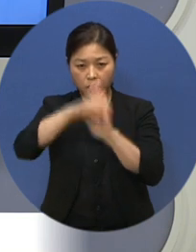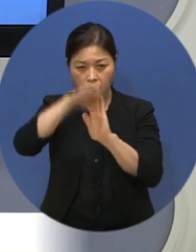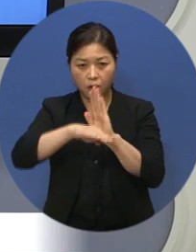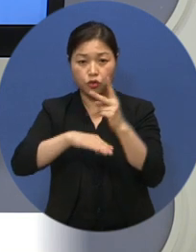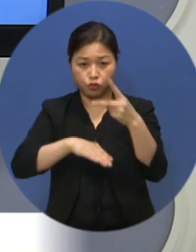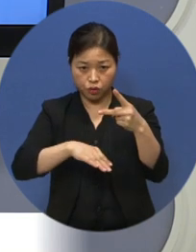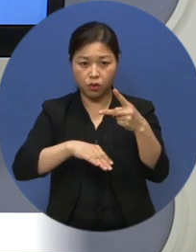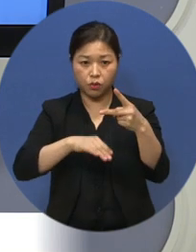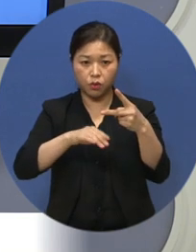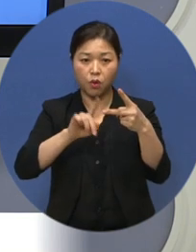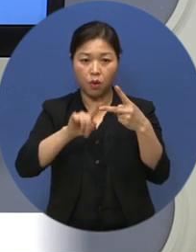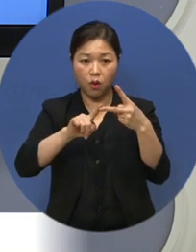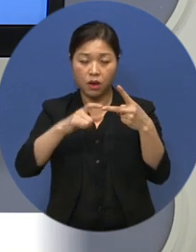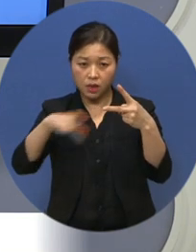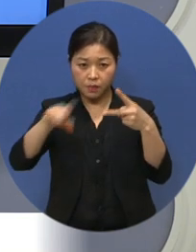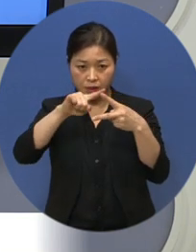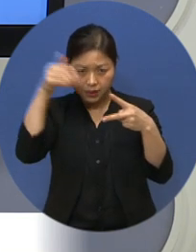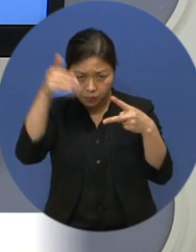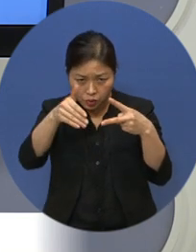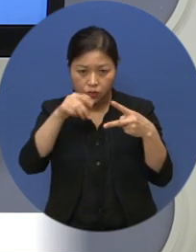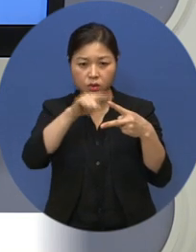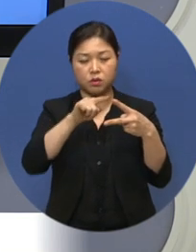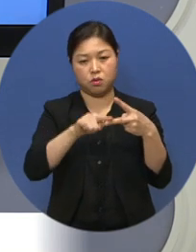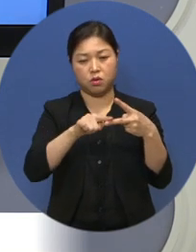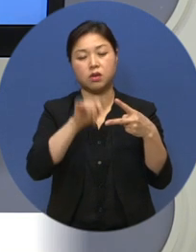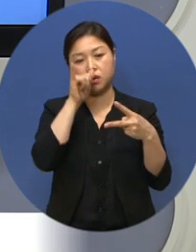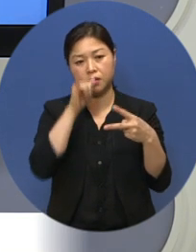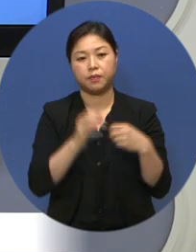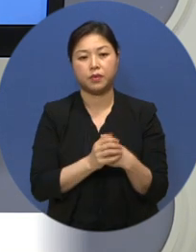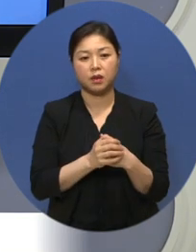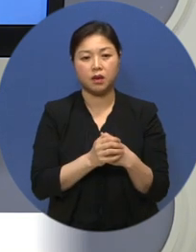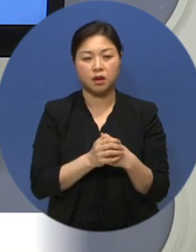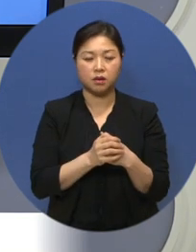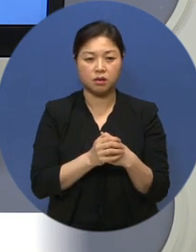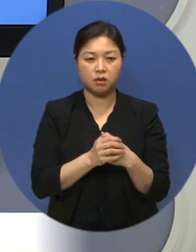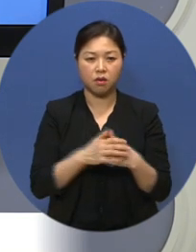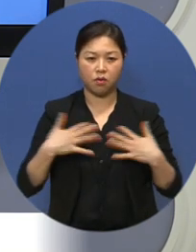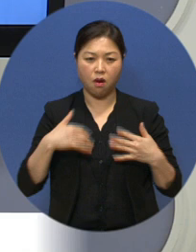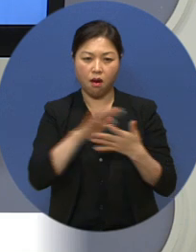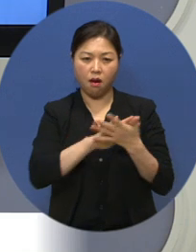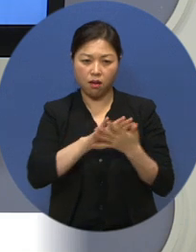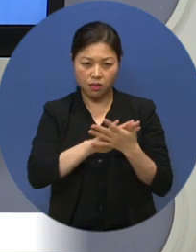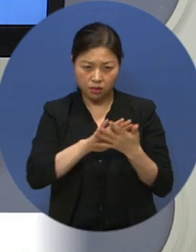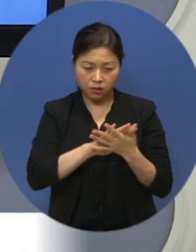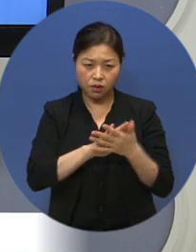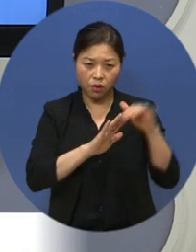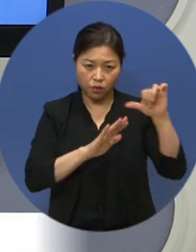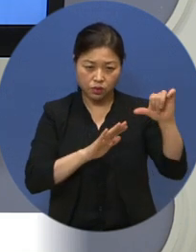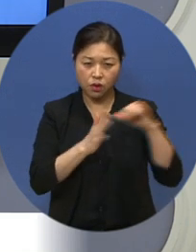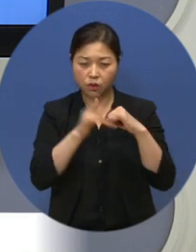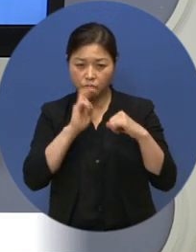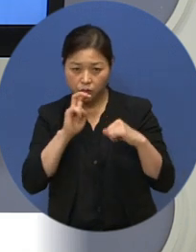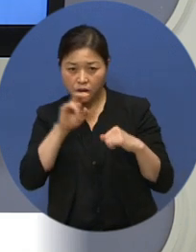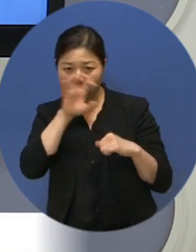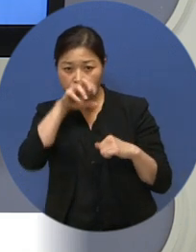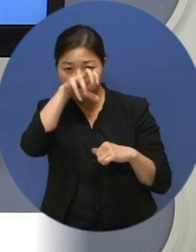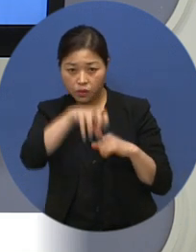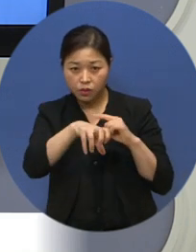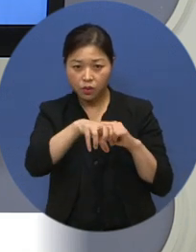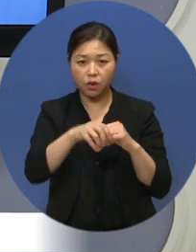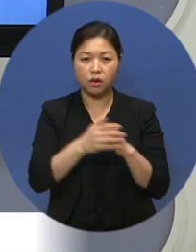2층 구조로 재정비 합니다 유흥 시설 오존과 노래연습장 실내 스탠딩 공연장